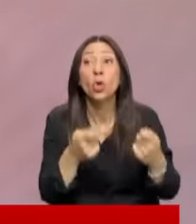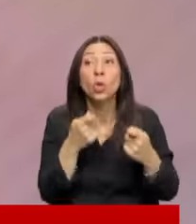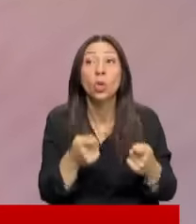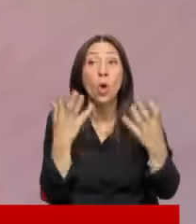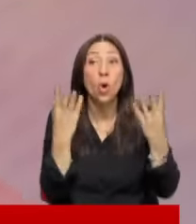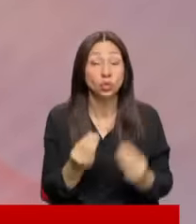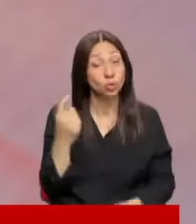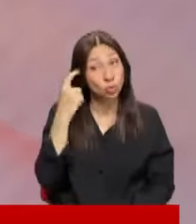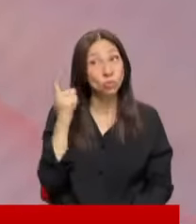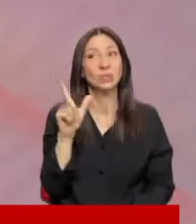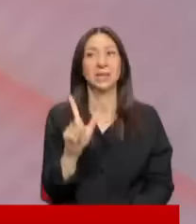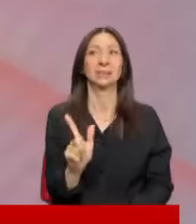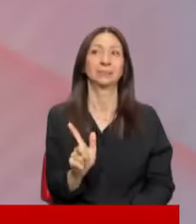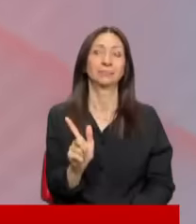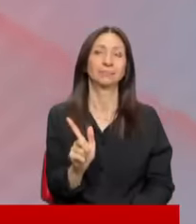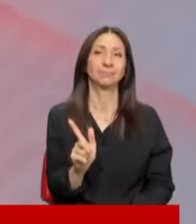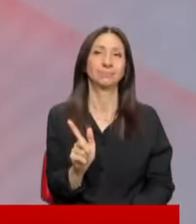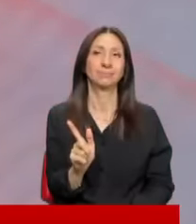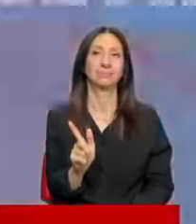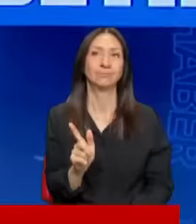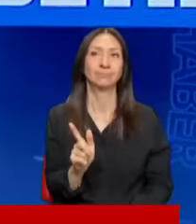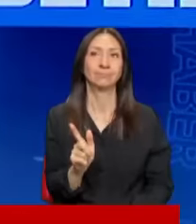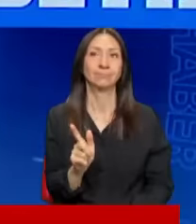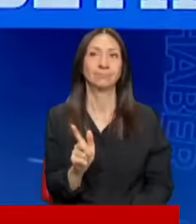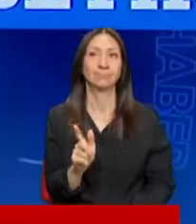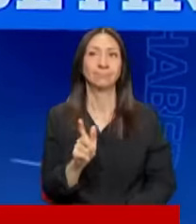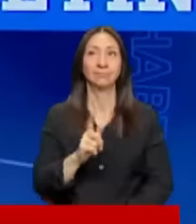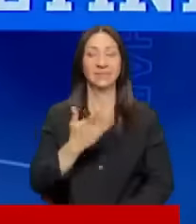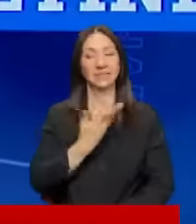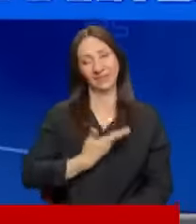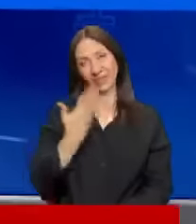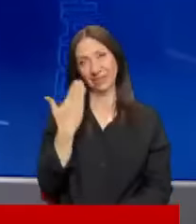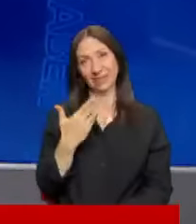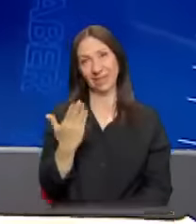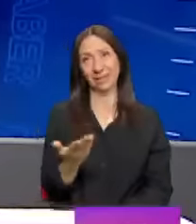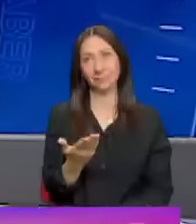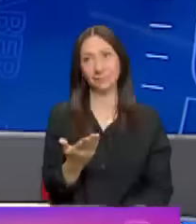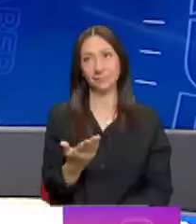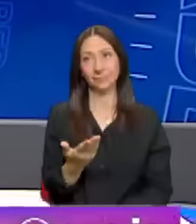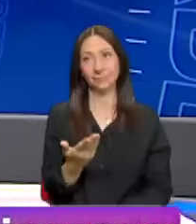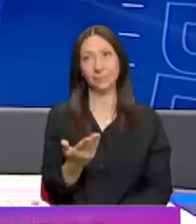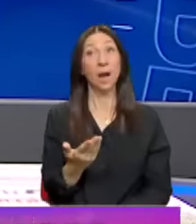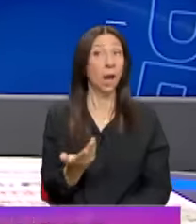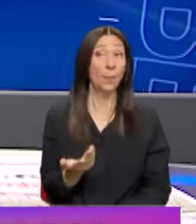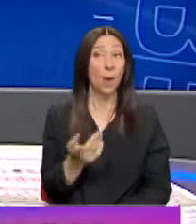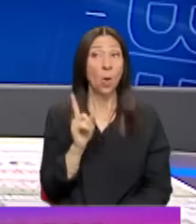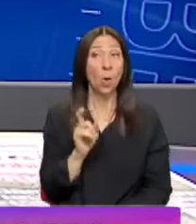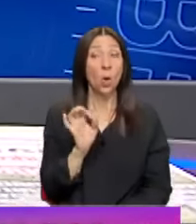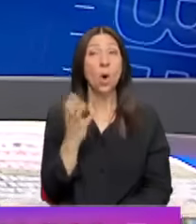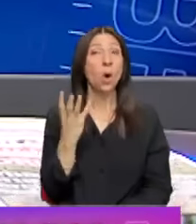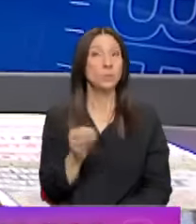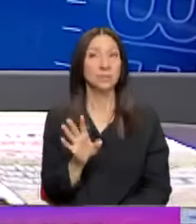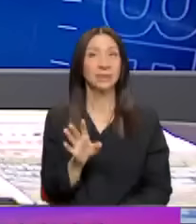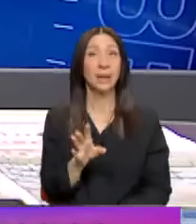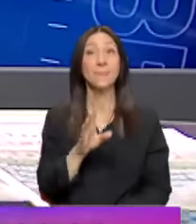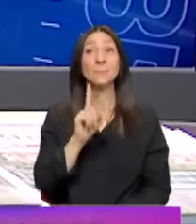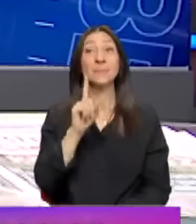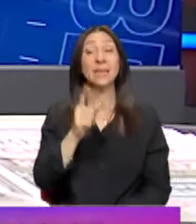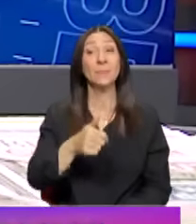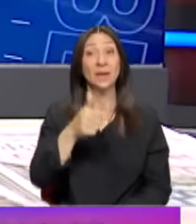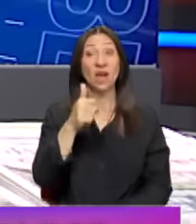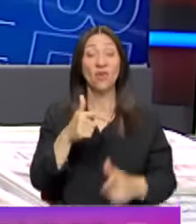yuvası olduğu yönünde olmalıydı sevgili izleyenler. Ama öyle gerçekleşmedi. Bir de